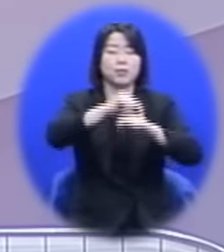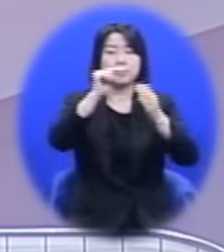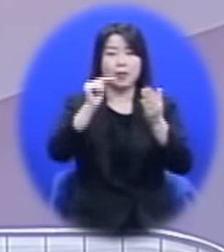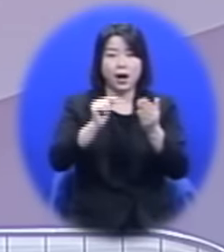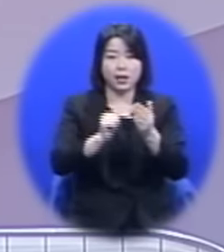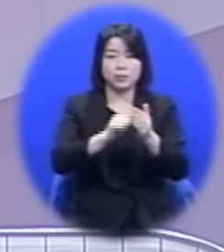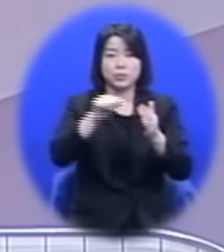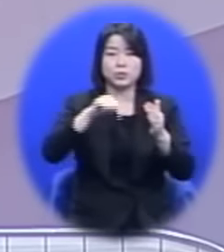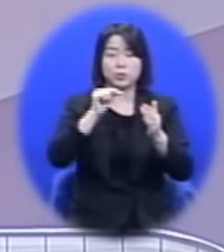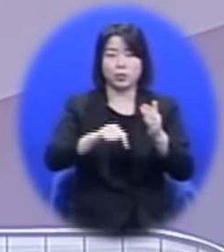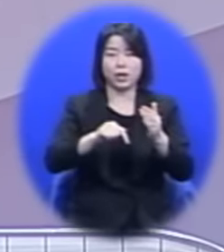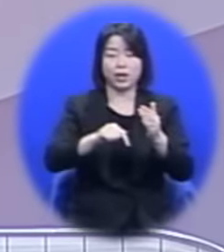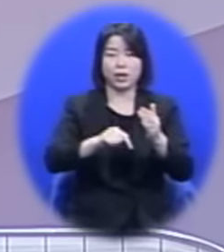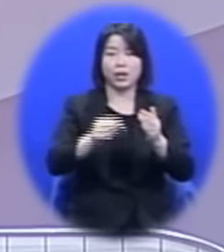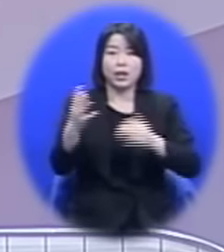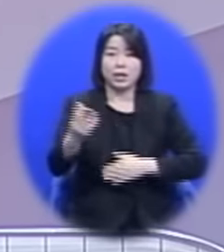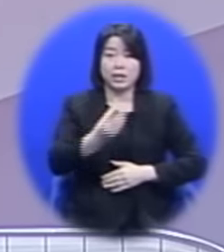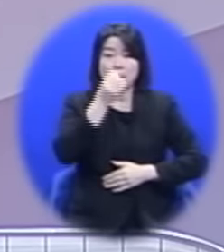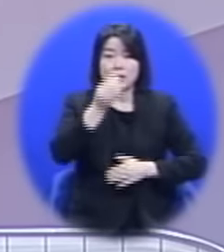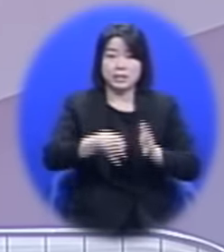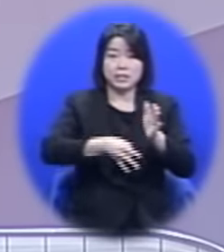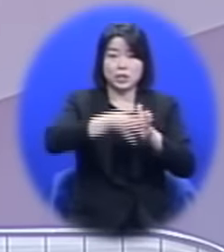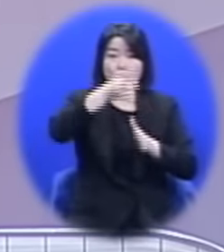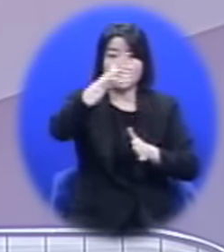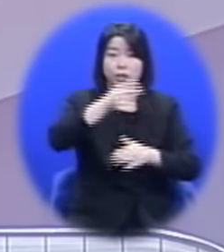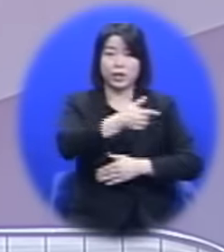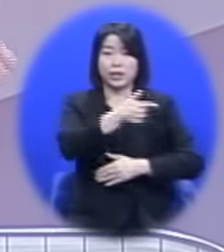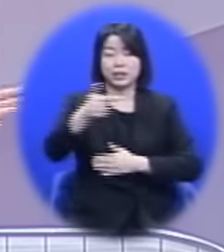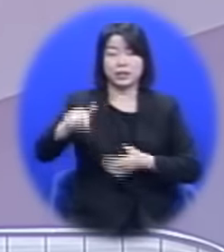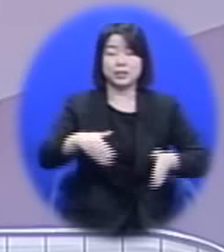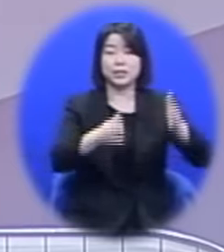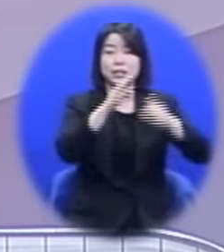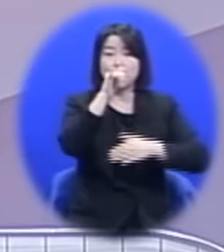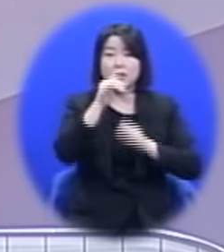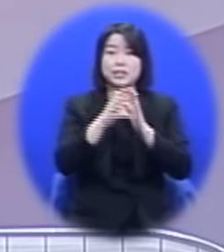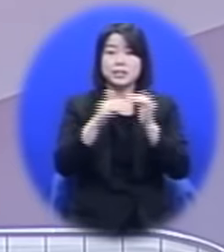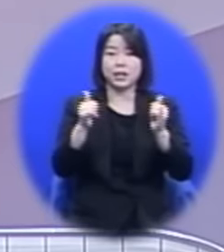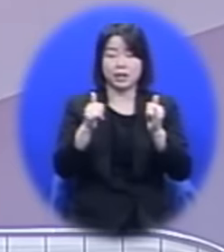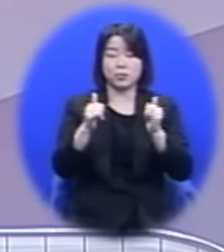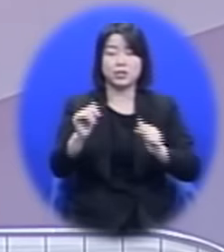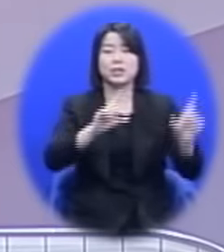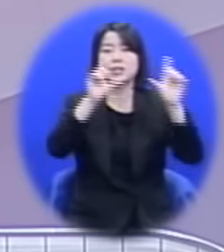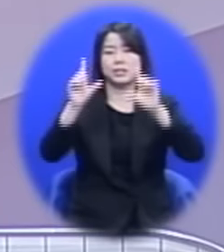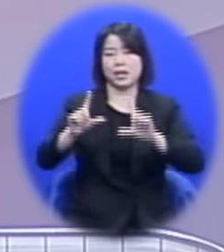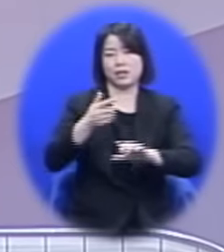마음에 시온의 대로가 있는 사람은 사는 게 달라요.